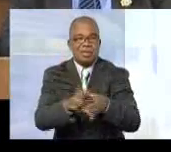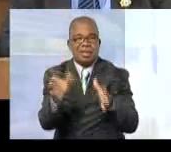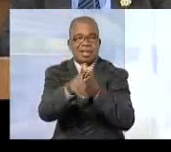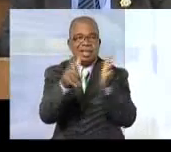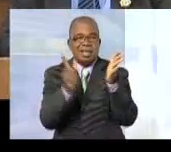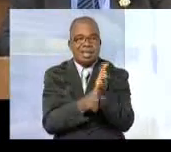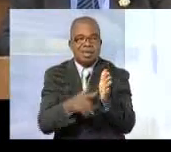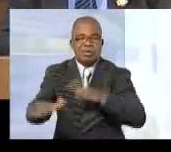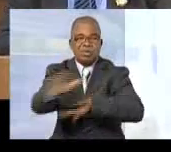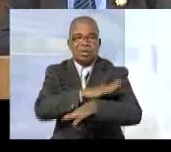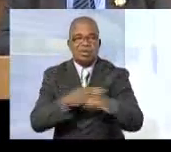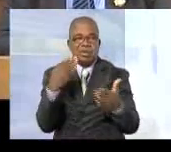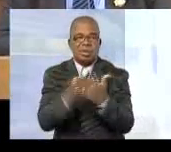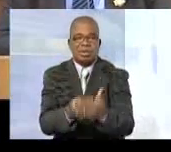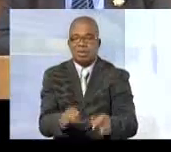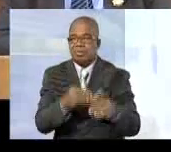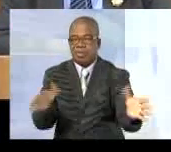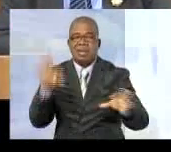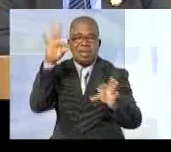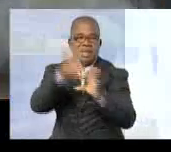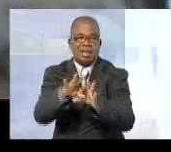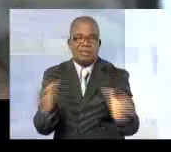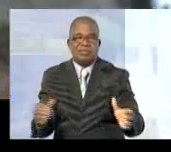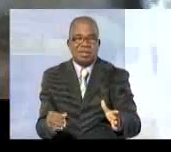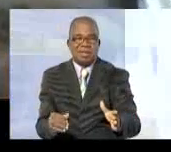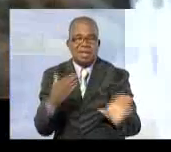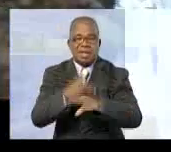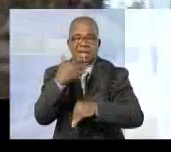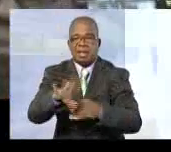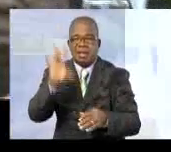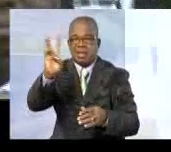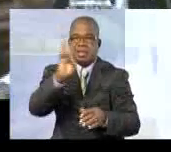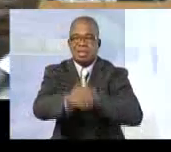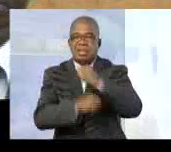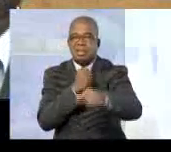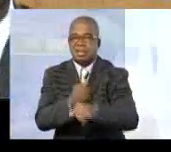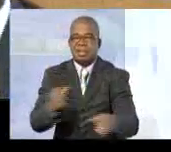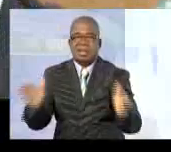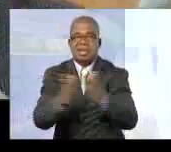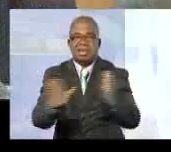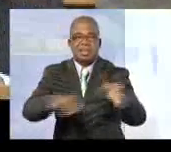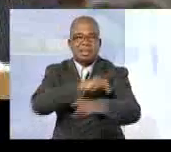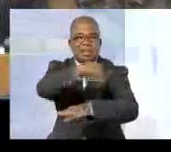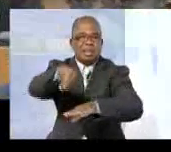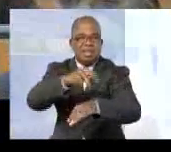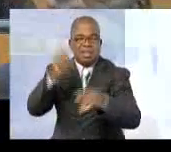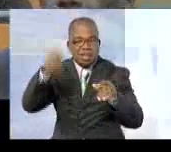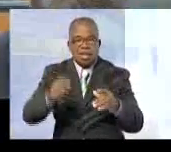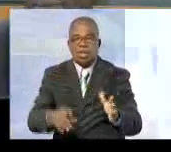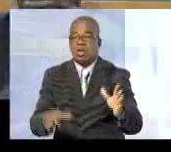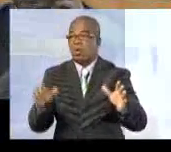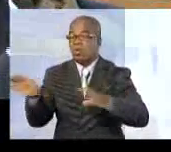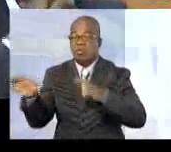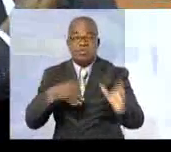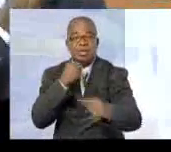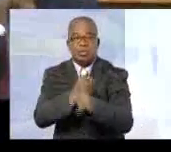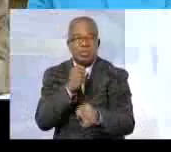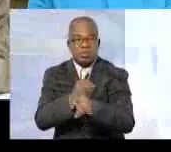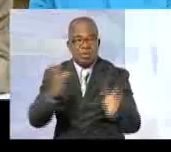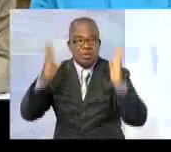Fin de la pratique des ordonnances budgétaires après 7 ans. L'Assemblée nationale va désormais jouer son rôle de sentinelle au profit du peuple de Côte